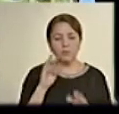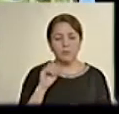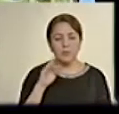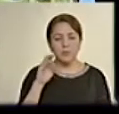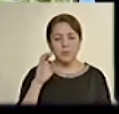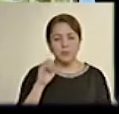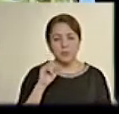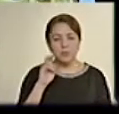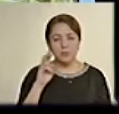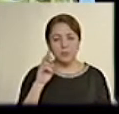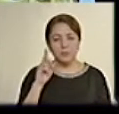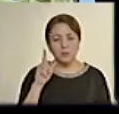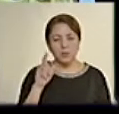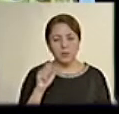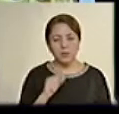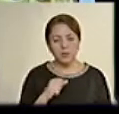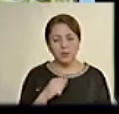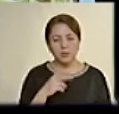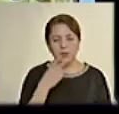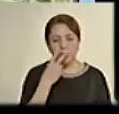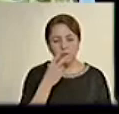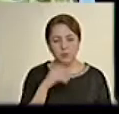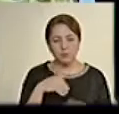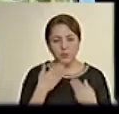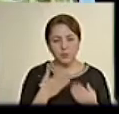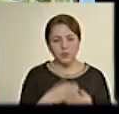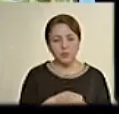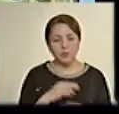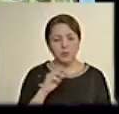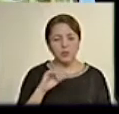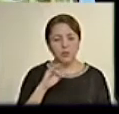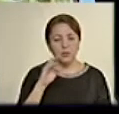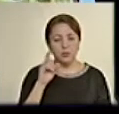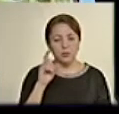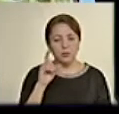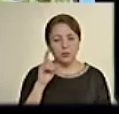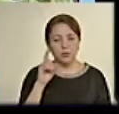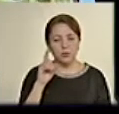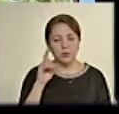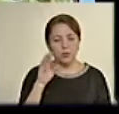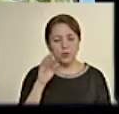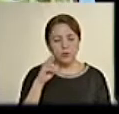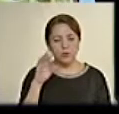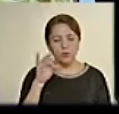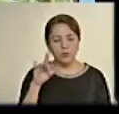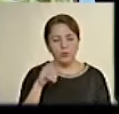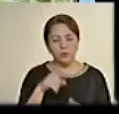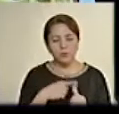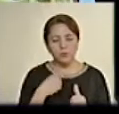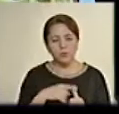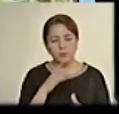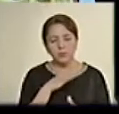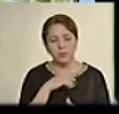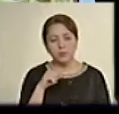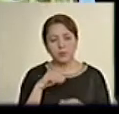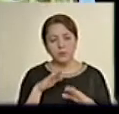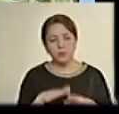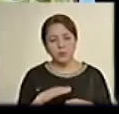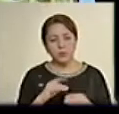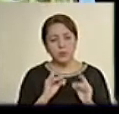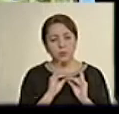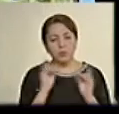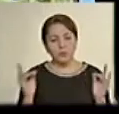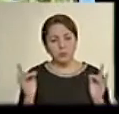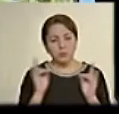yerlar. Tanho egasi tanhodor deb atalgan. U nafaqat o'sha hosilga, balki o'sha hududda joylashgan ko'priklar